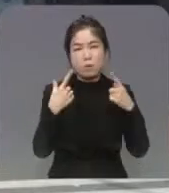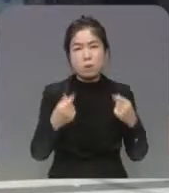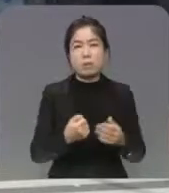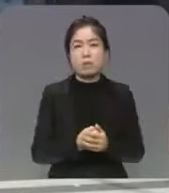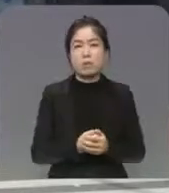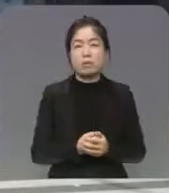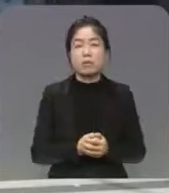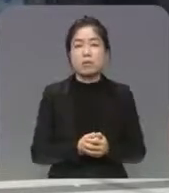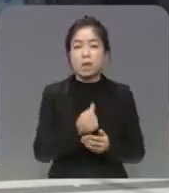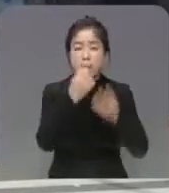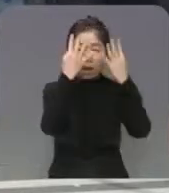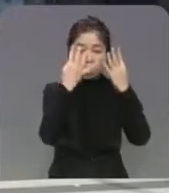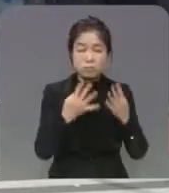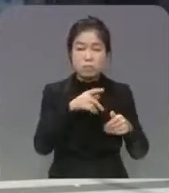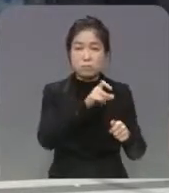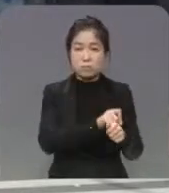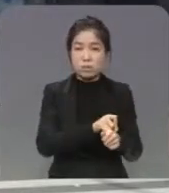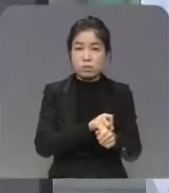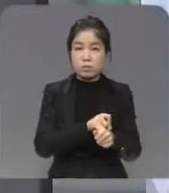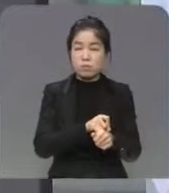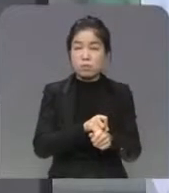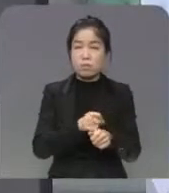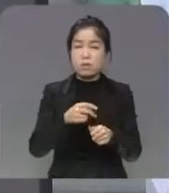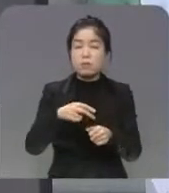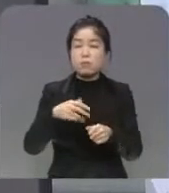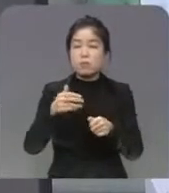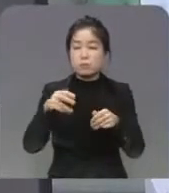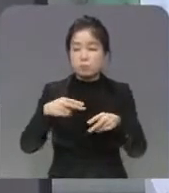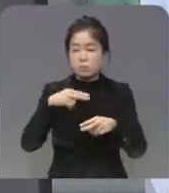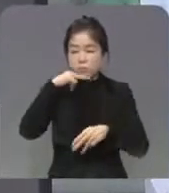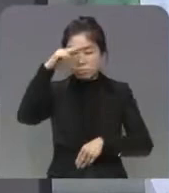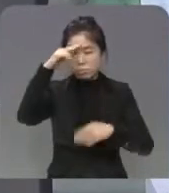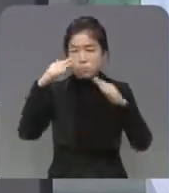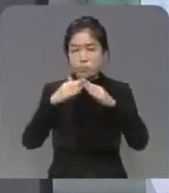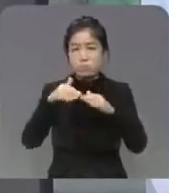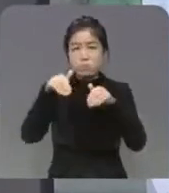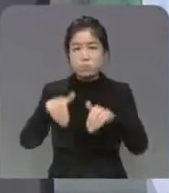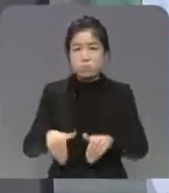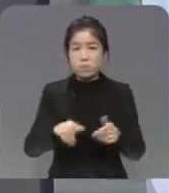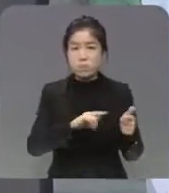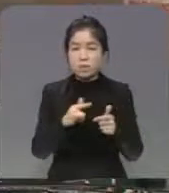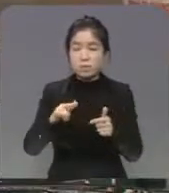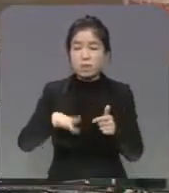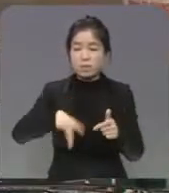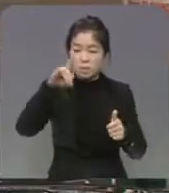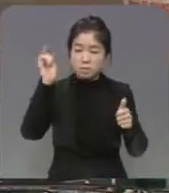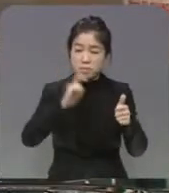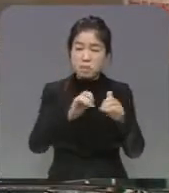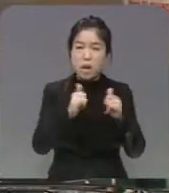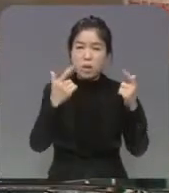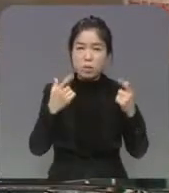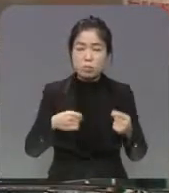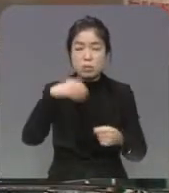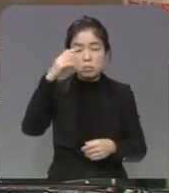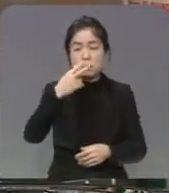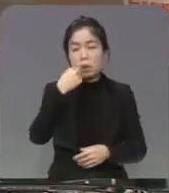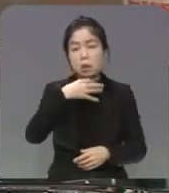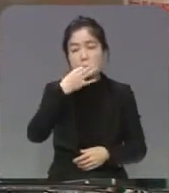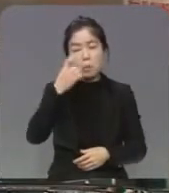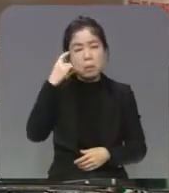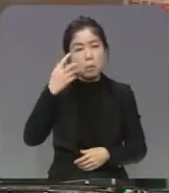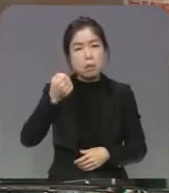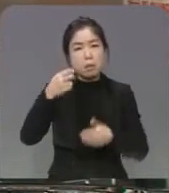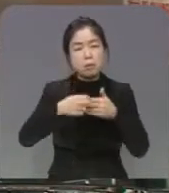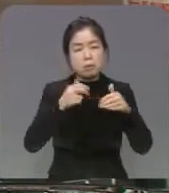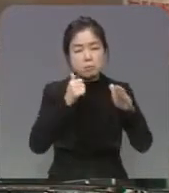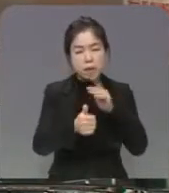마찬가지입니다. 교도소 직원과 유흥지점 접객원 등 주요 감염 경로의 최초 확진자 역시 단순 감기로 병원을 찾았다